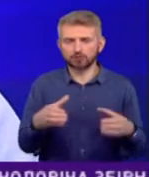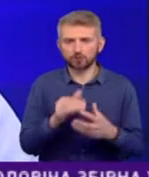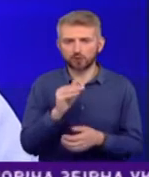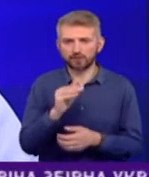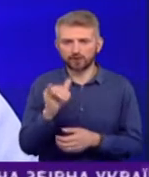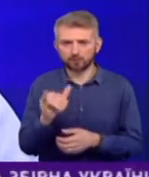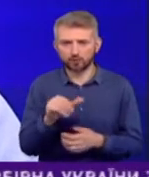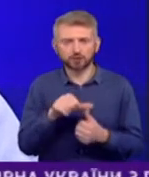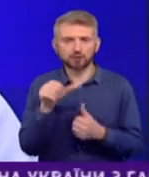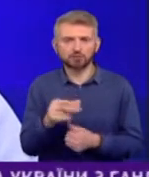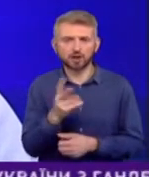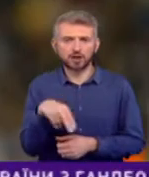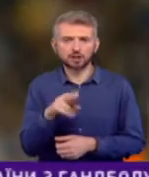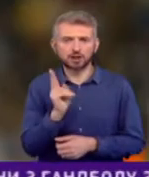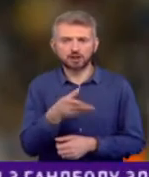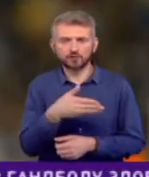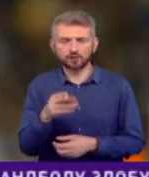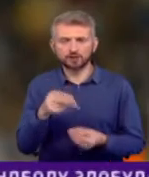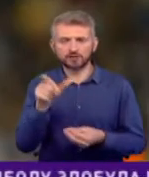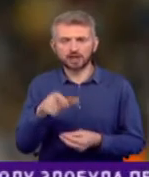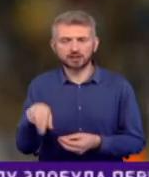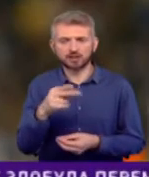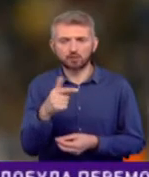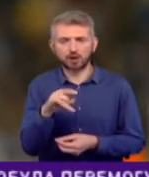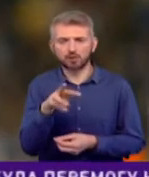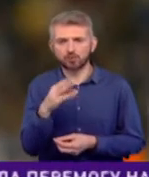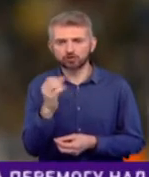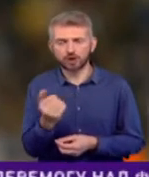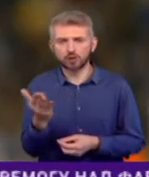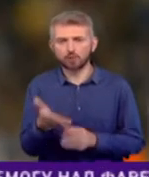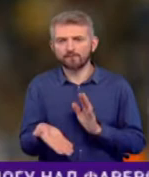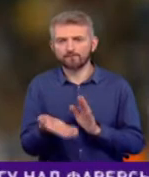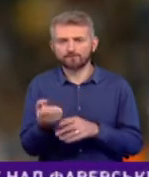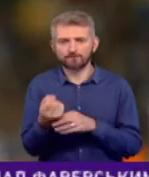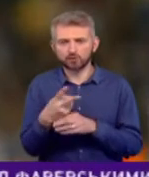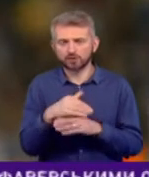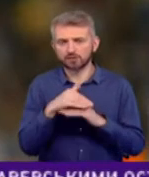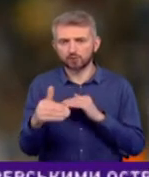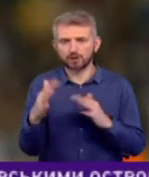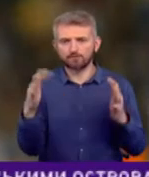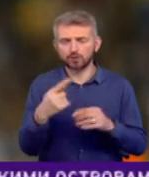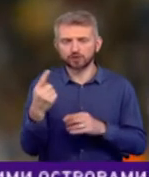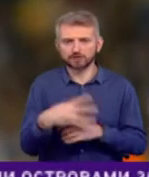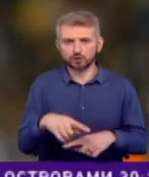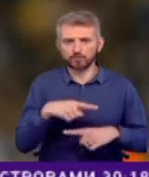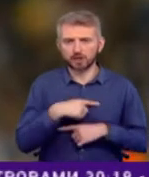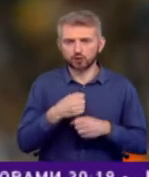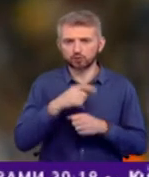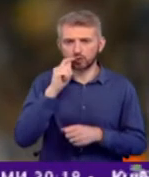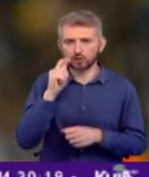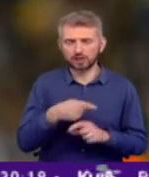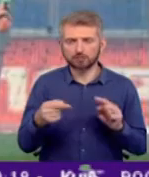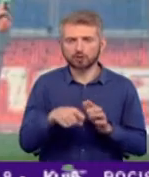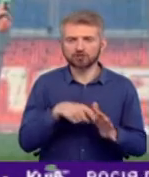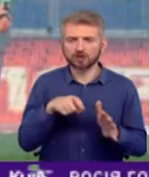ФФУ. Зокрема, КДК відсторонив гравця «Динамо» Дениса Гармаша, якого вилучили з поля в матчі 1/4 фіналу Кубка України проти